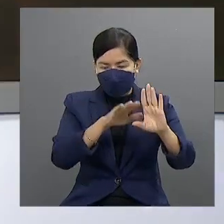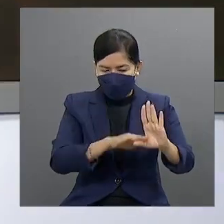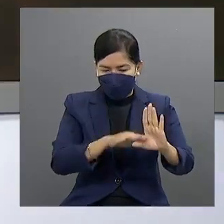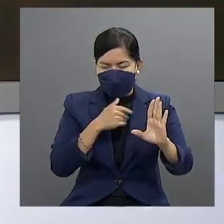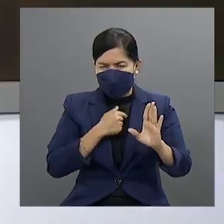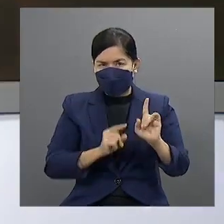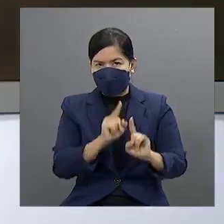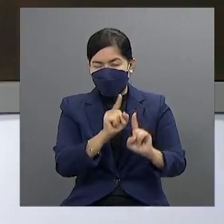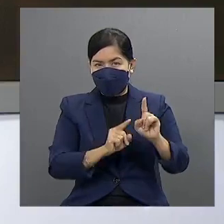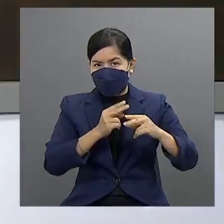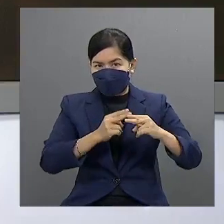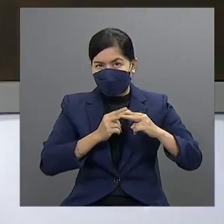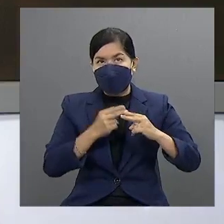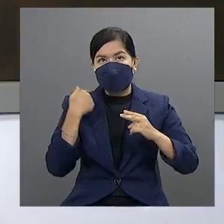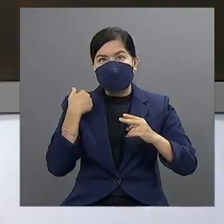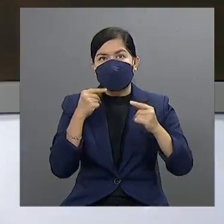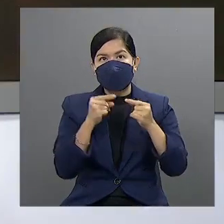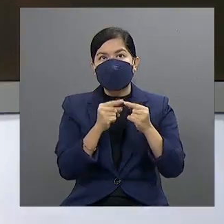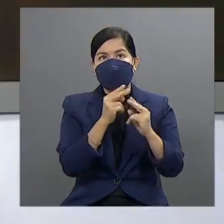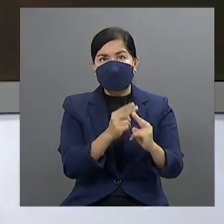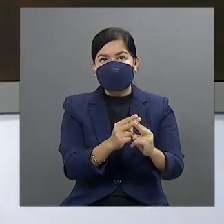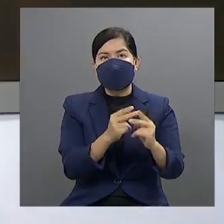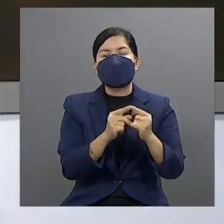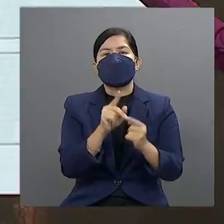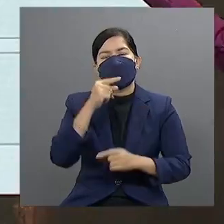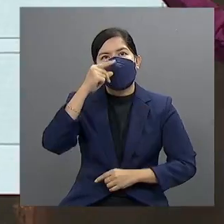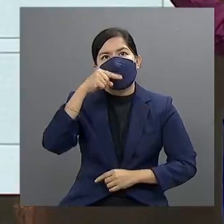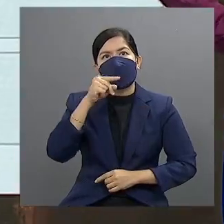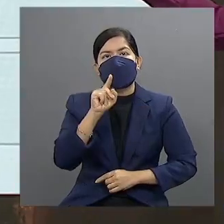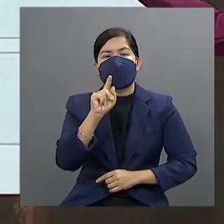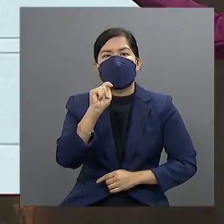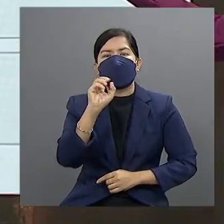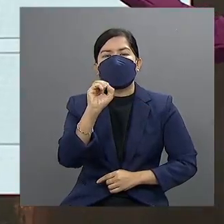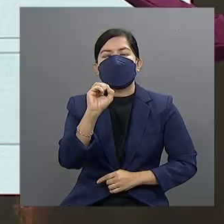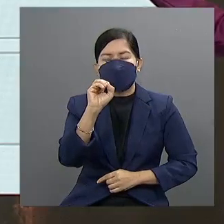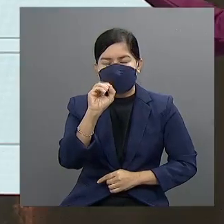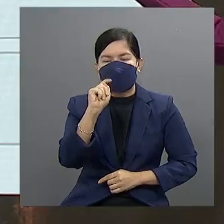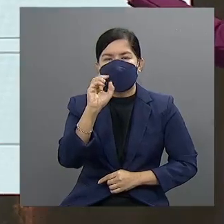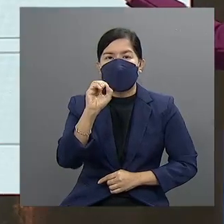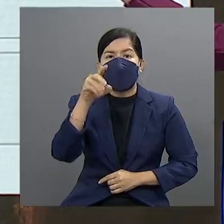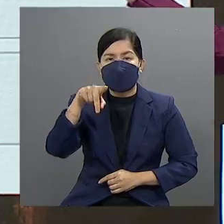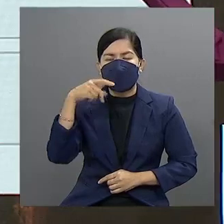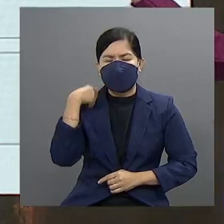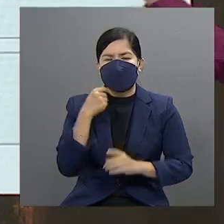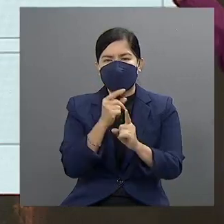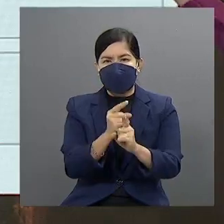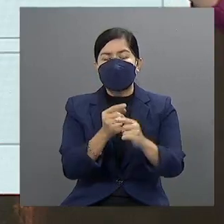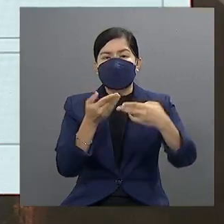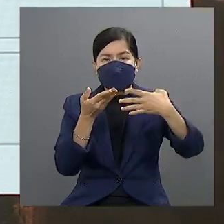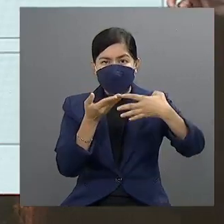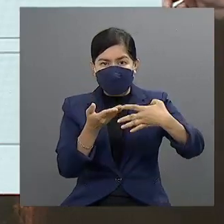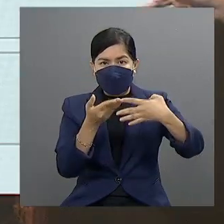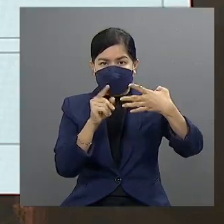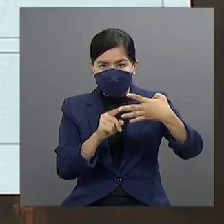Thai Stop COVID 2 Plus นะคะเป็นแพลตฟอร์มให้เข้าไปลงทะเบียนนะคะเรื่องต่อมาก็คือเป็นการยกระดับเรื่องของ COVID